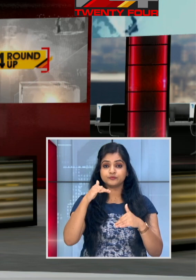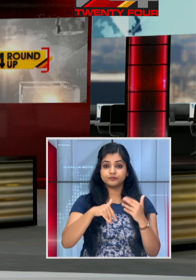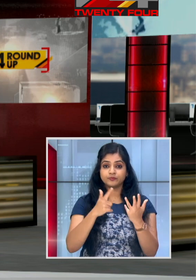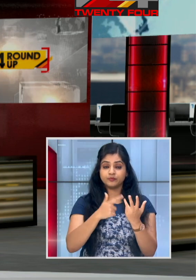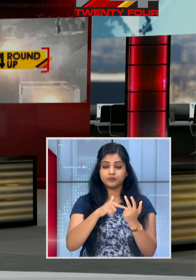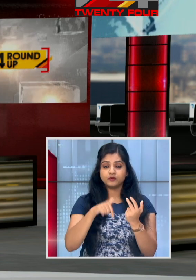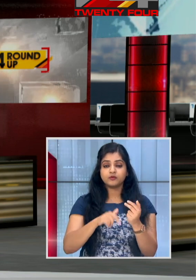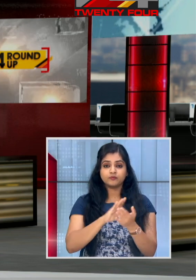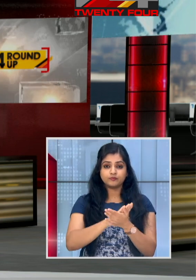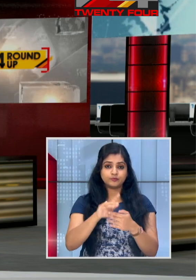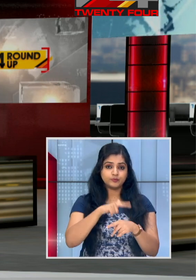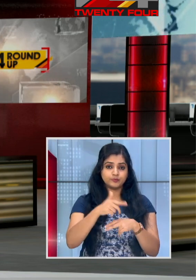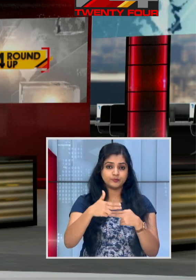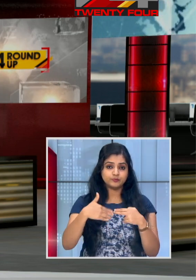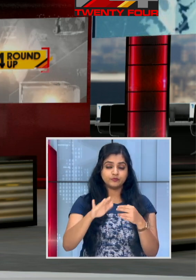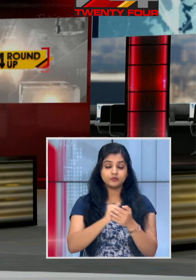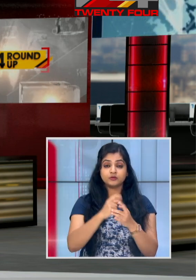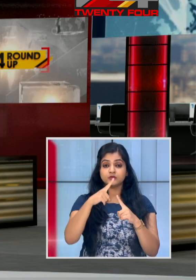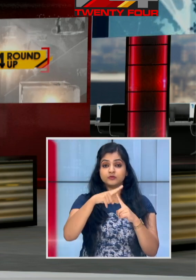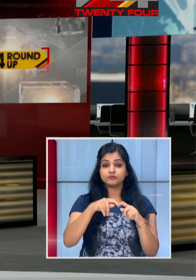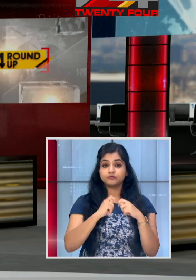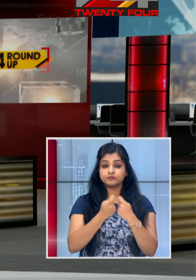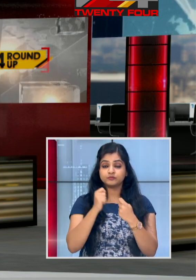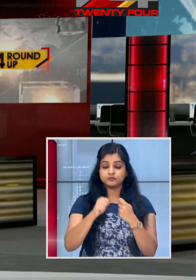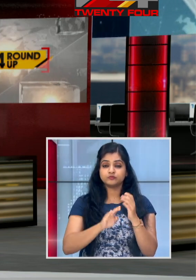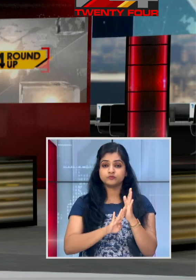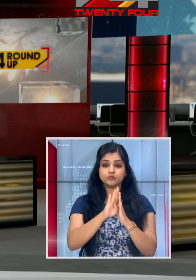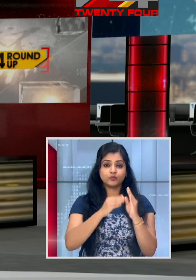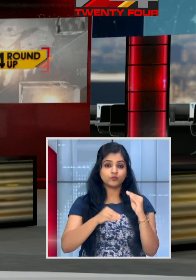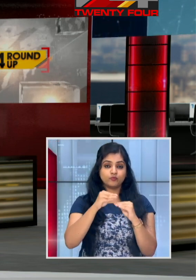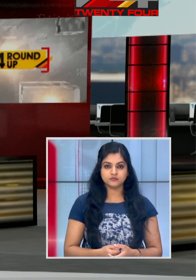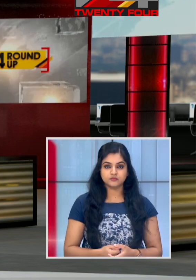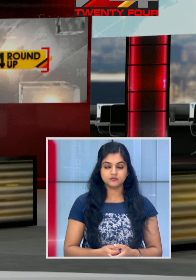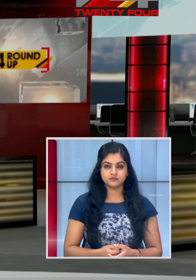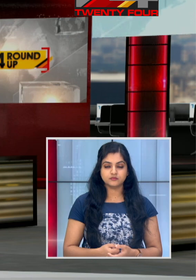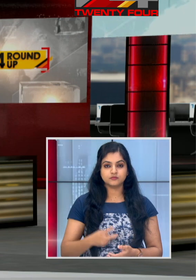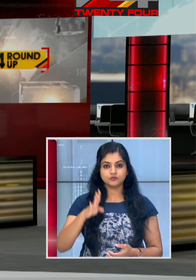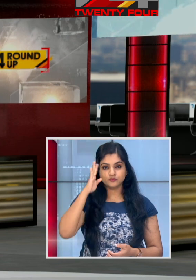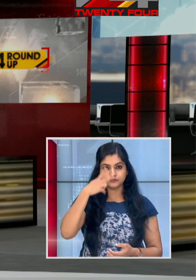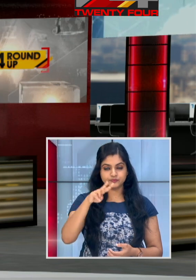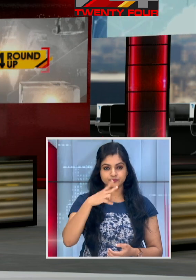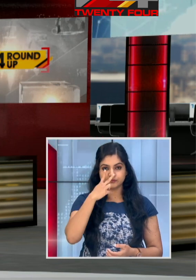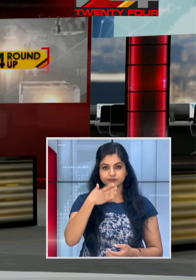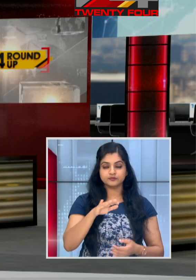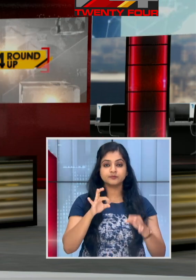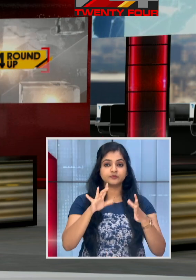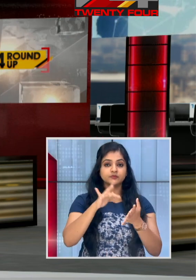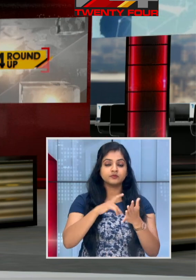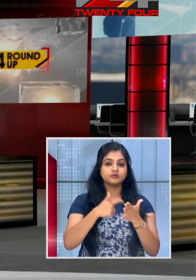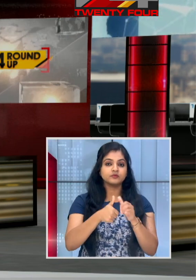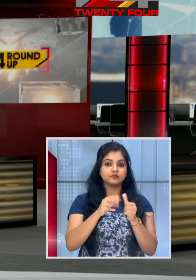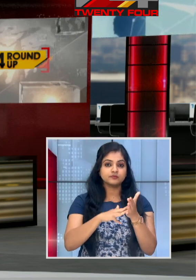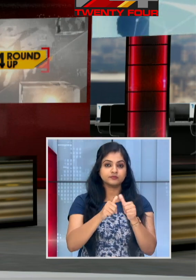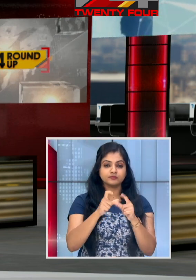അട്ടിമറി ആക്ഷേപങ്ങൾക്കിടയിലും തൃണമൂൽ കോൺഗ്രസിന്റെ വലിയ മുന്നേറ്റമാണ് വോട്ടെണ്ണലിൽ കാണാനാകുന്നത്. 24 റൗണ്ടപ്പിലേക്ക് വീണ്ടും. പത്തനംതിട്ട കോയിപ്രം